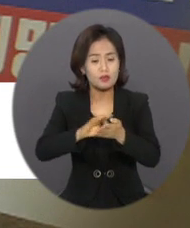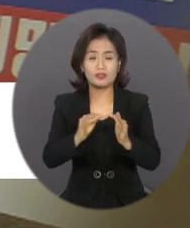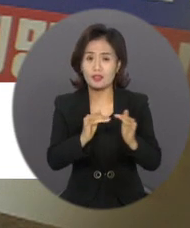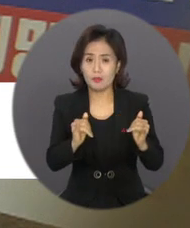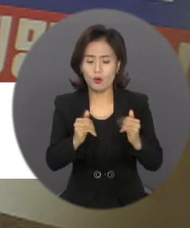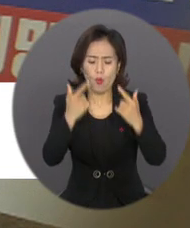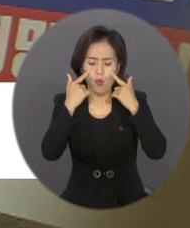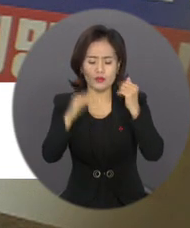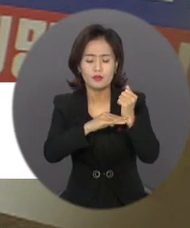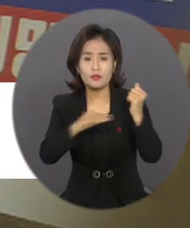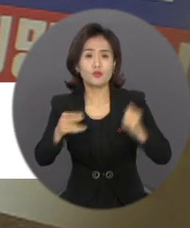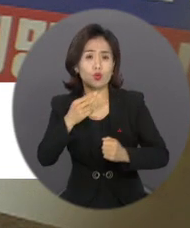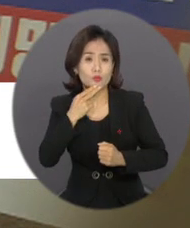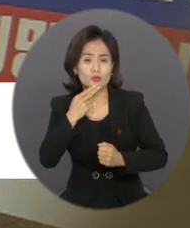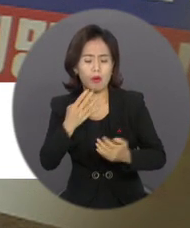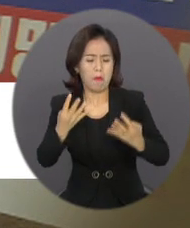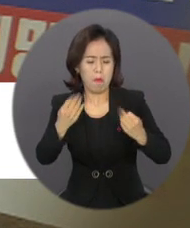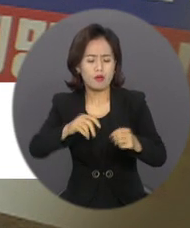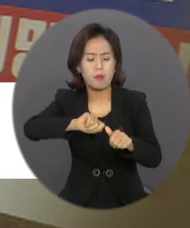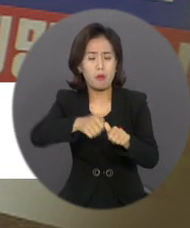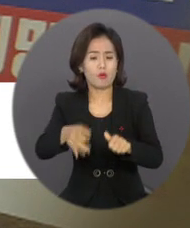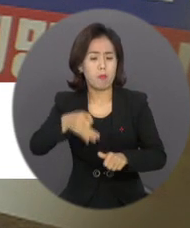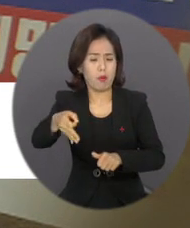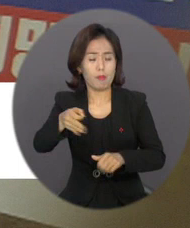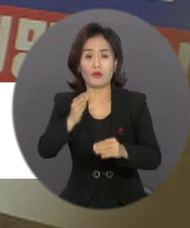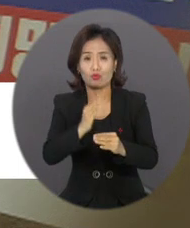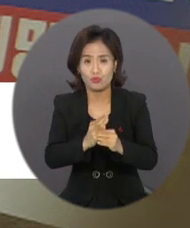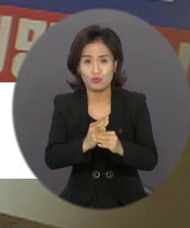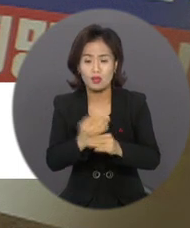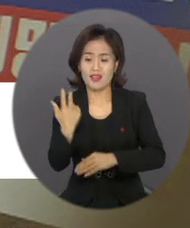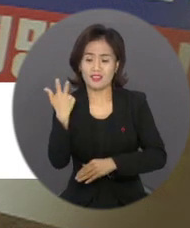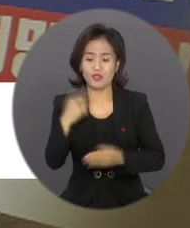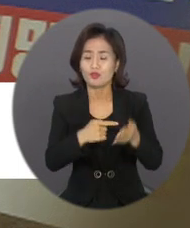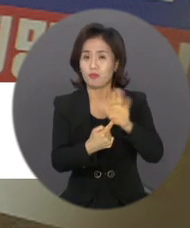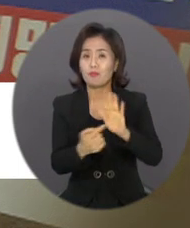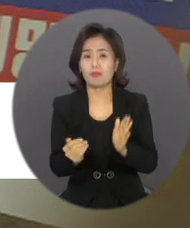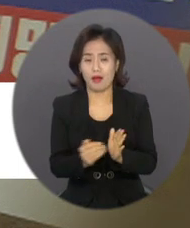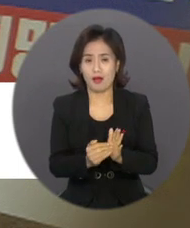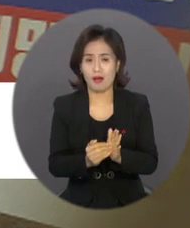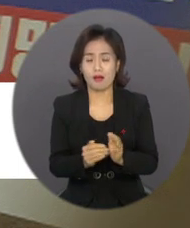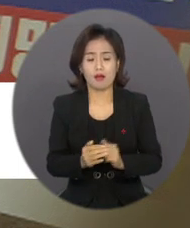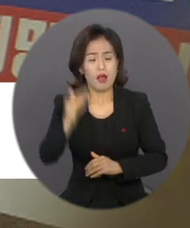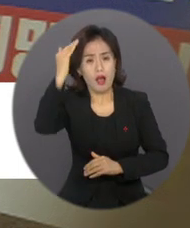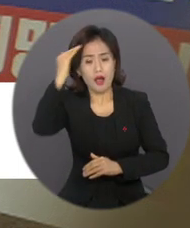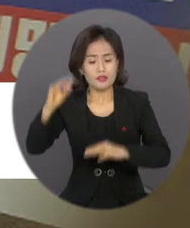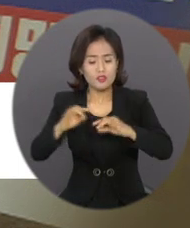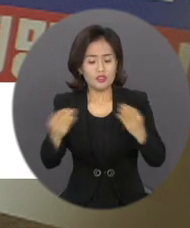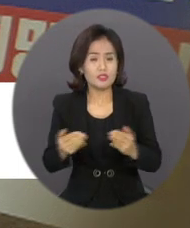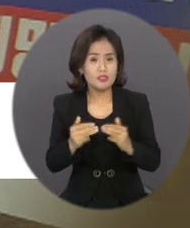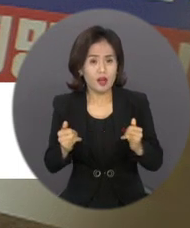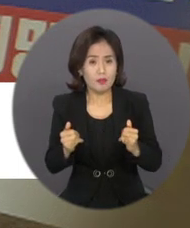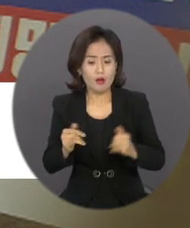명확한 기준 없이 많게는 수백만원의 위약금을 물리고 있다는 보도 지난주 전해드렸는데요 그런데 한전 직원이